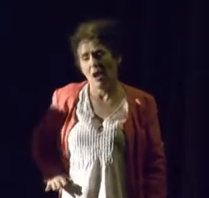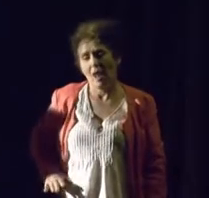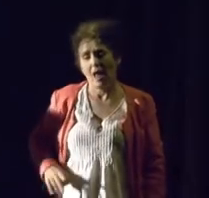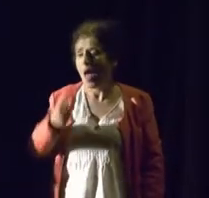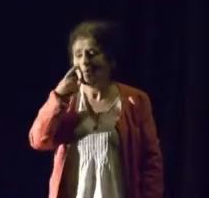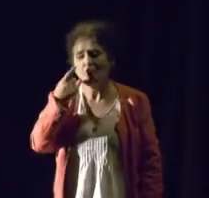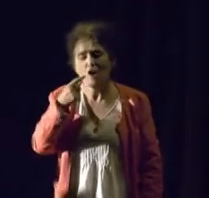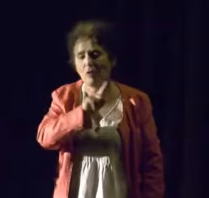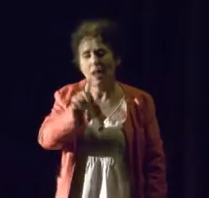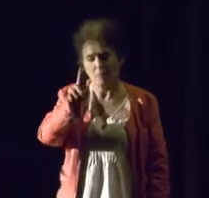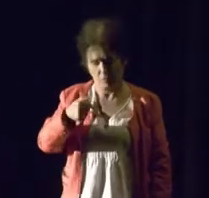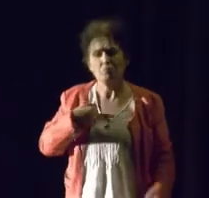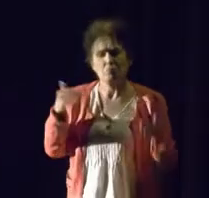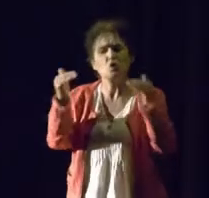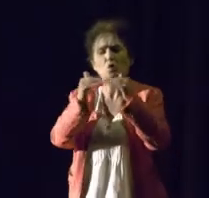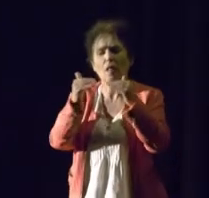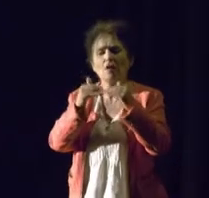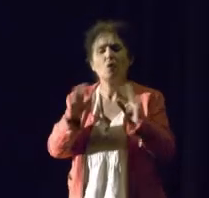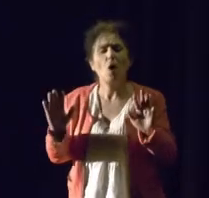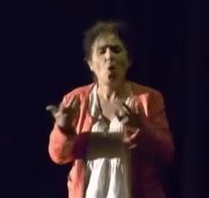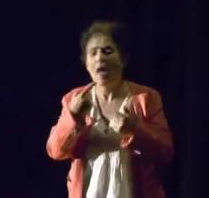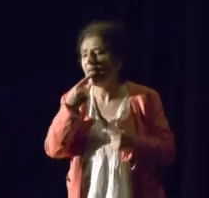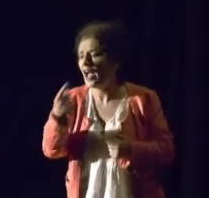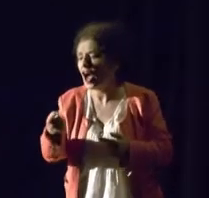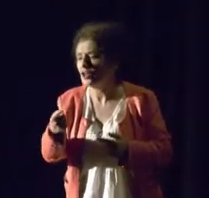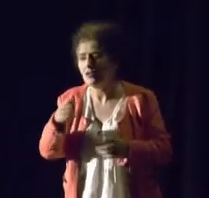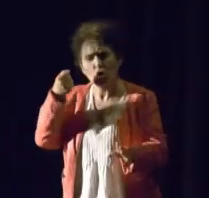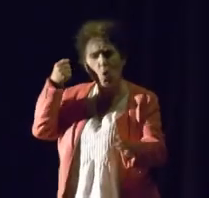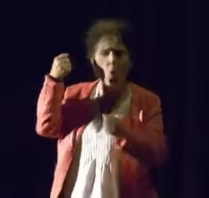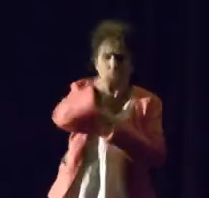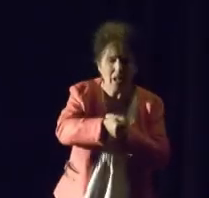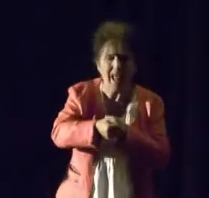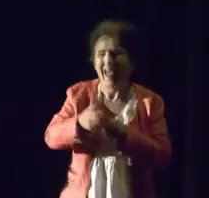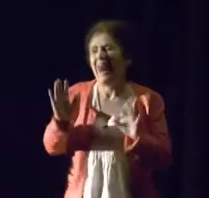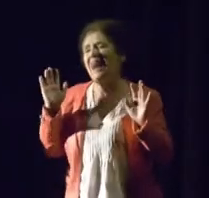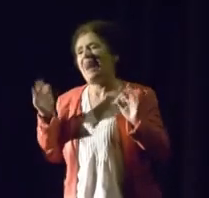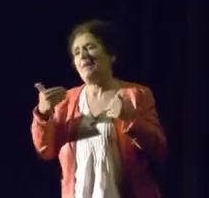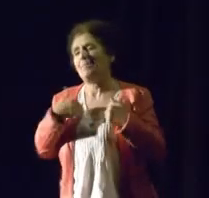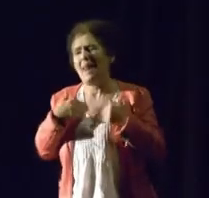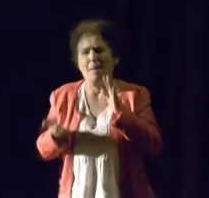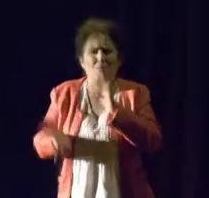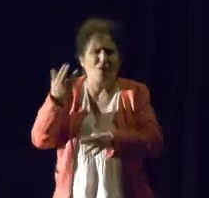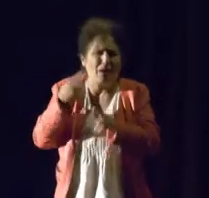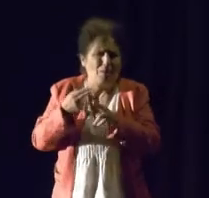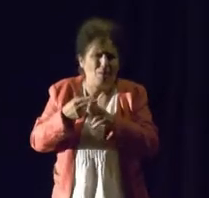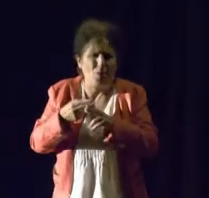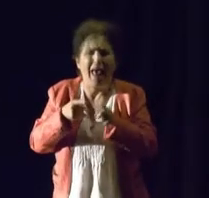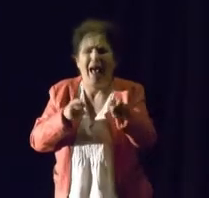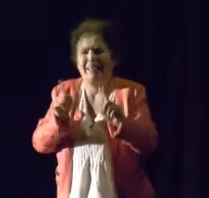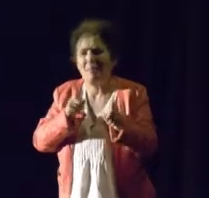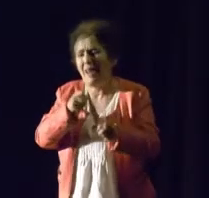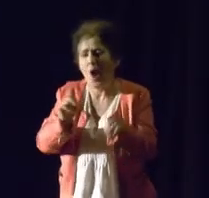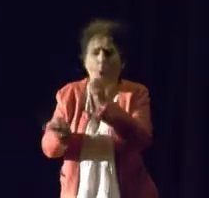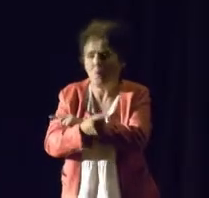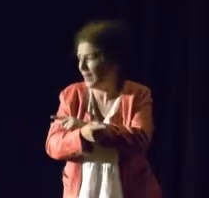мажот. Јас се согласувам со она која ќе речат, нали, која ќе те удрат, па викаат, леле, мене повеќе ме боли што сум те удрил отколку